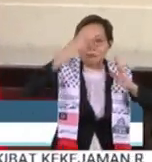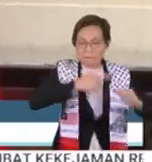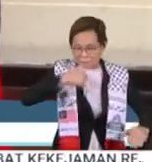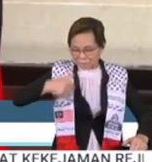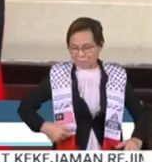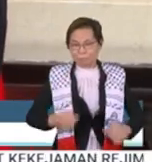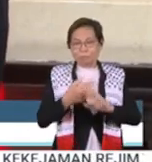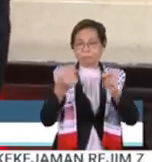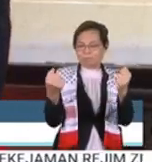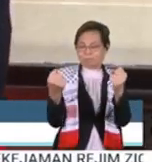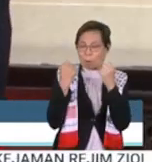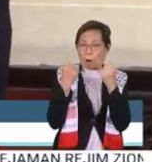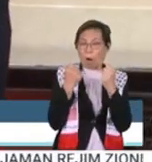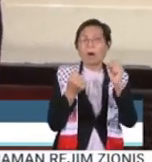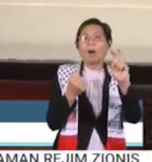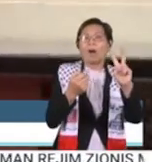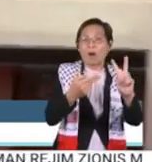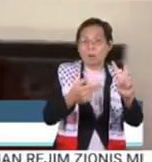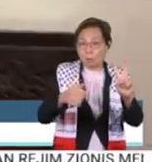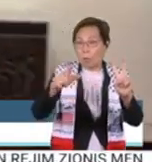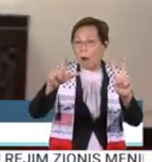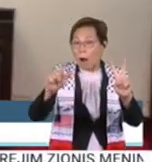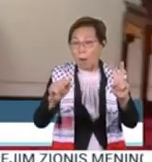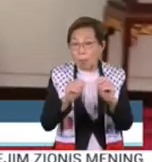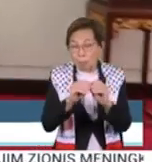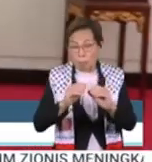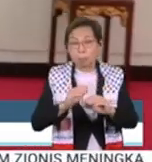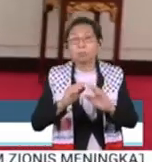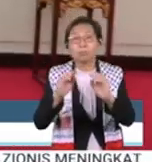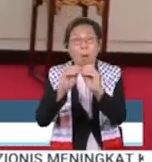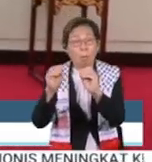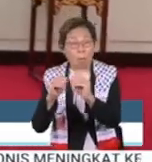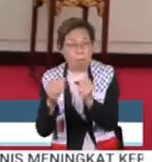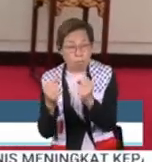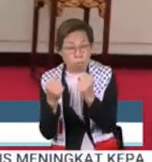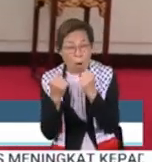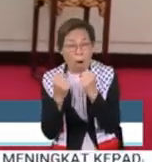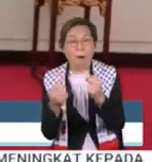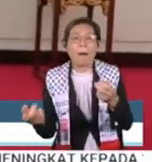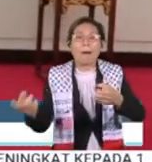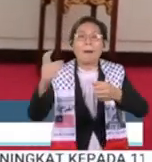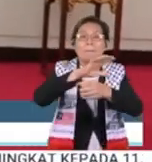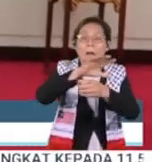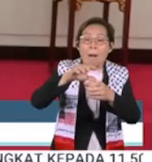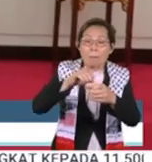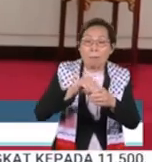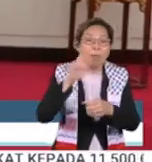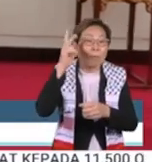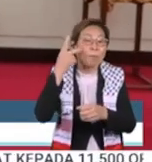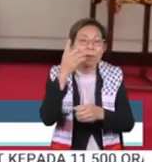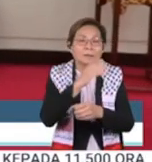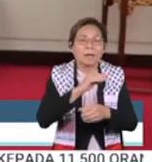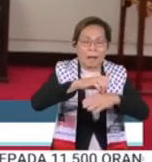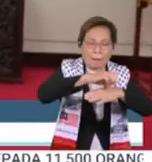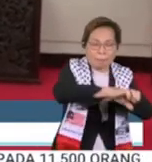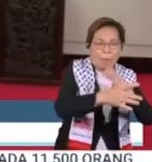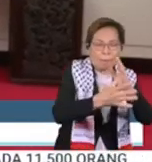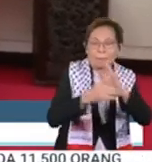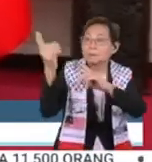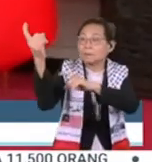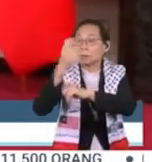Malaysia-China sedia mengukuhkan hubungan dua hala pada tahap lebih tinggi merangkumi hubungan diplomatik dan perdagangan termasuk pengeksportan minyak